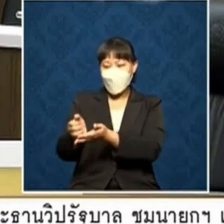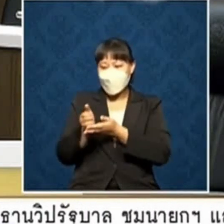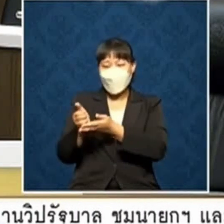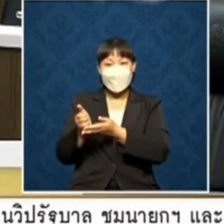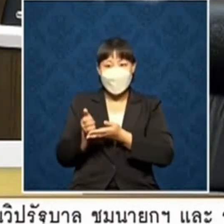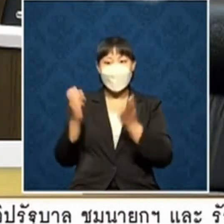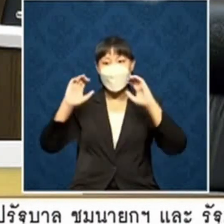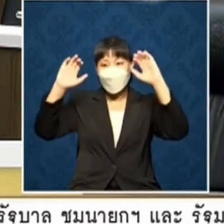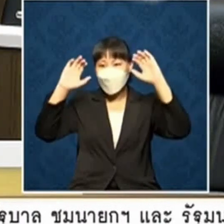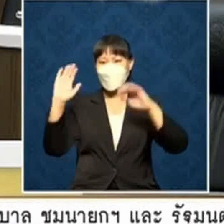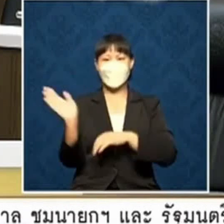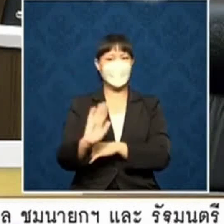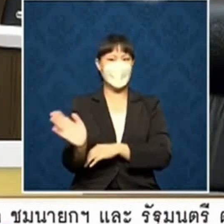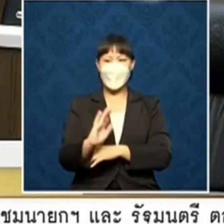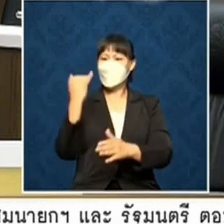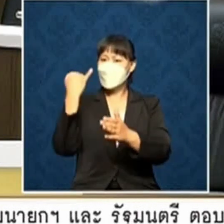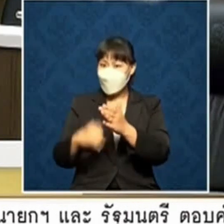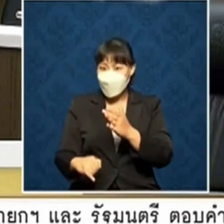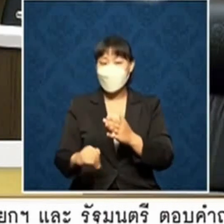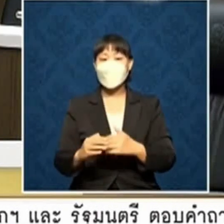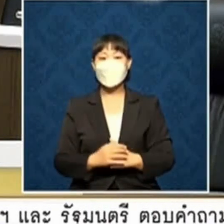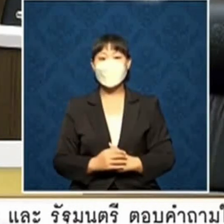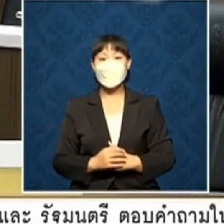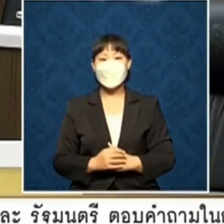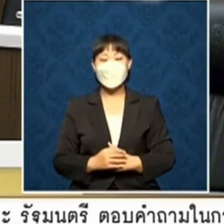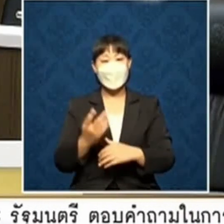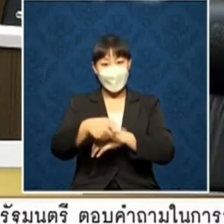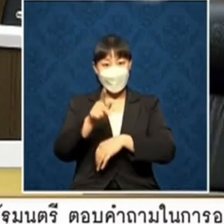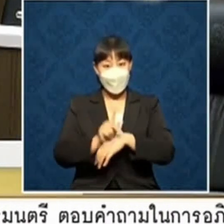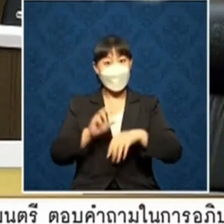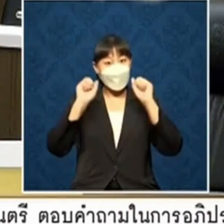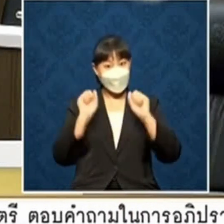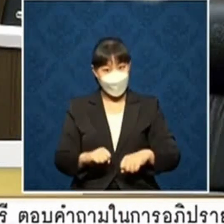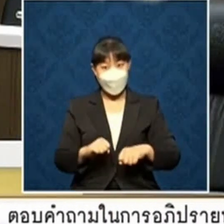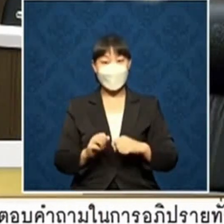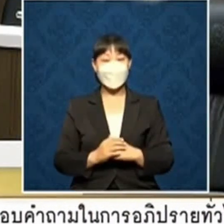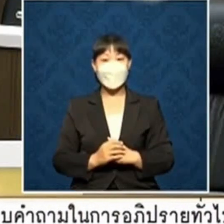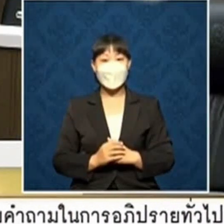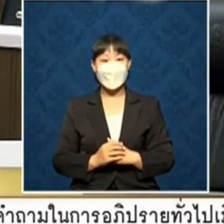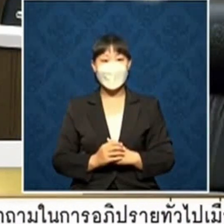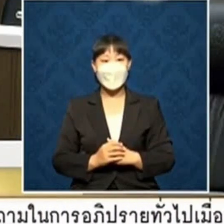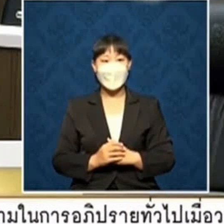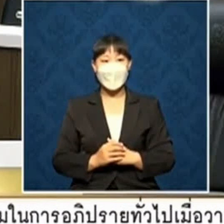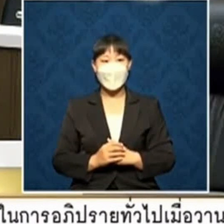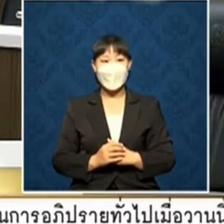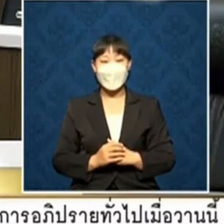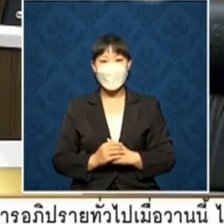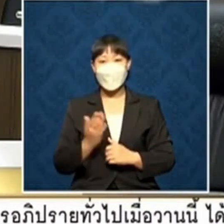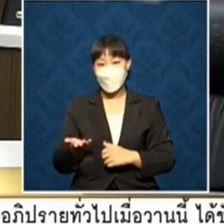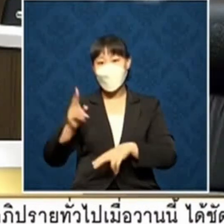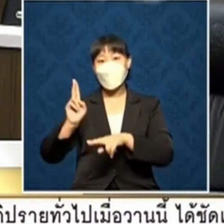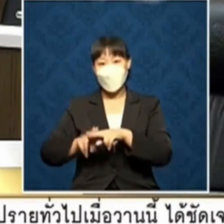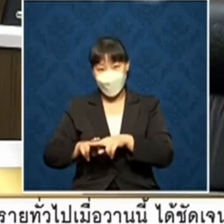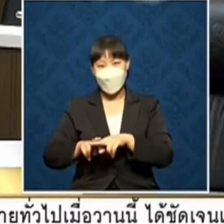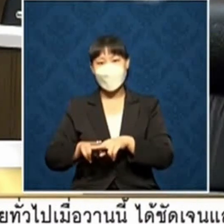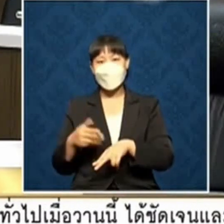ไรอยู่ตรงนี้ผิดชัดเจนค่ะท่านประธานท่านประธานต้องวินิจฉัยและให้ผู้อภิปรายได้นั่งลงได้แล้ว